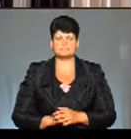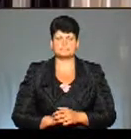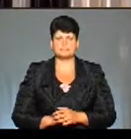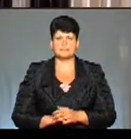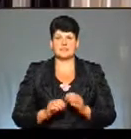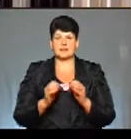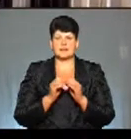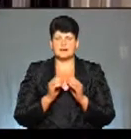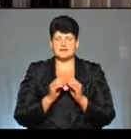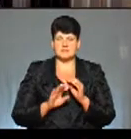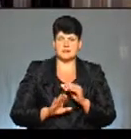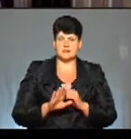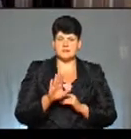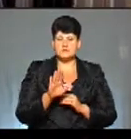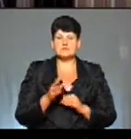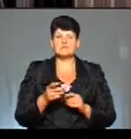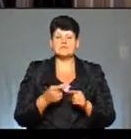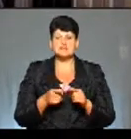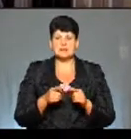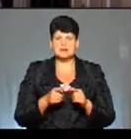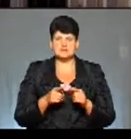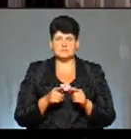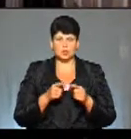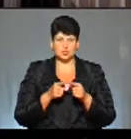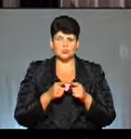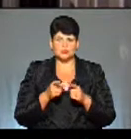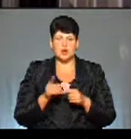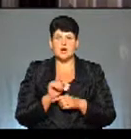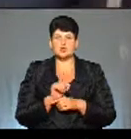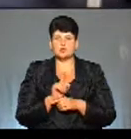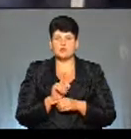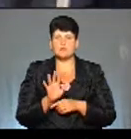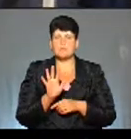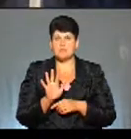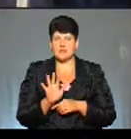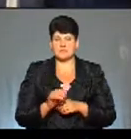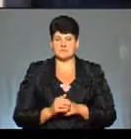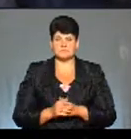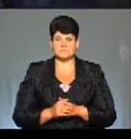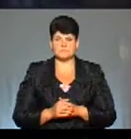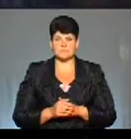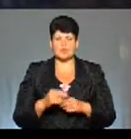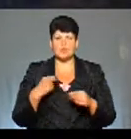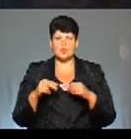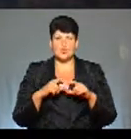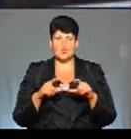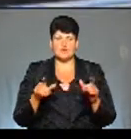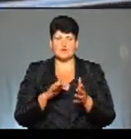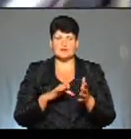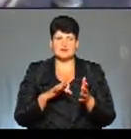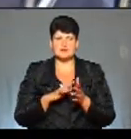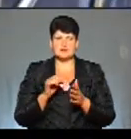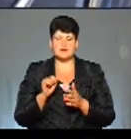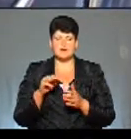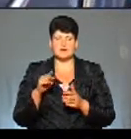10 градусів кут нахилу, при тому, що норма, знову таки, 5. Торговий центр «Атріум» – останній